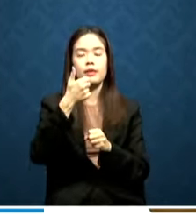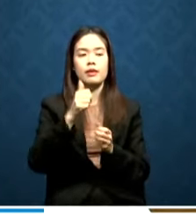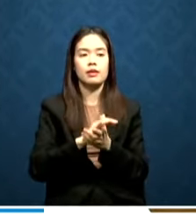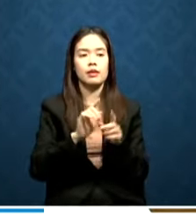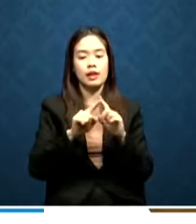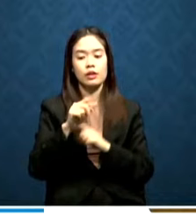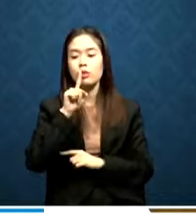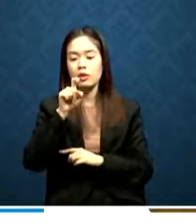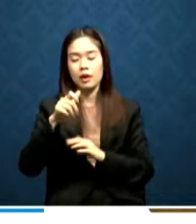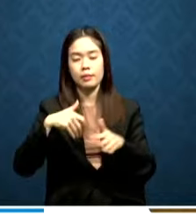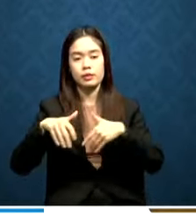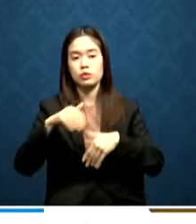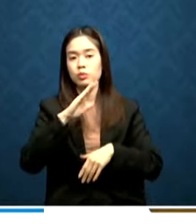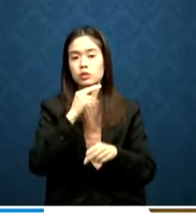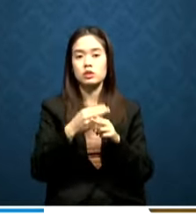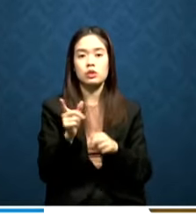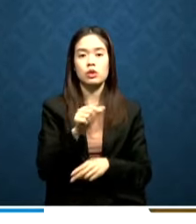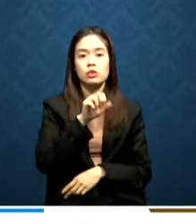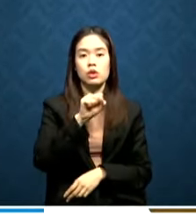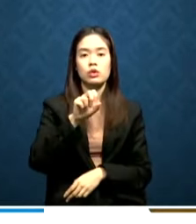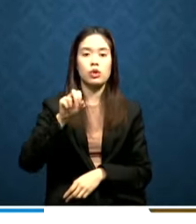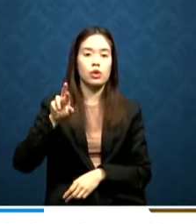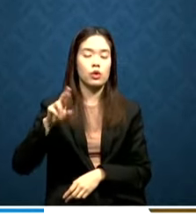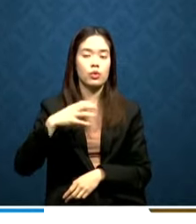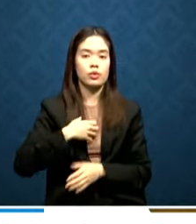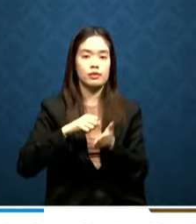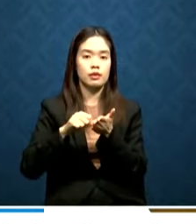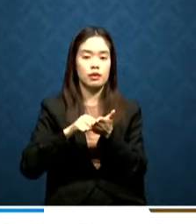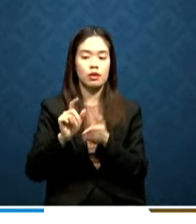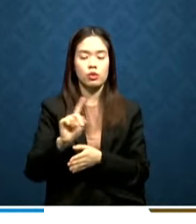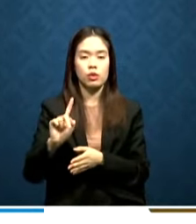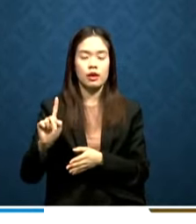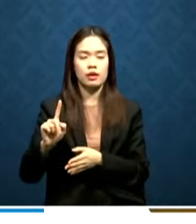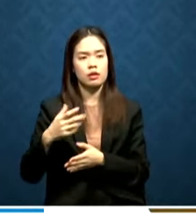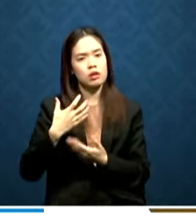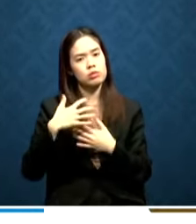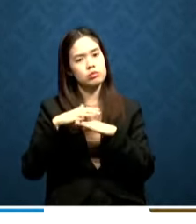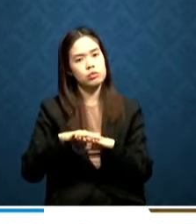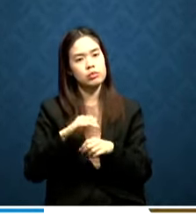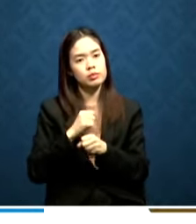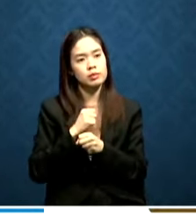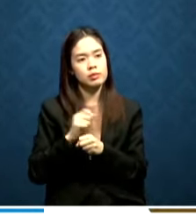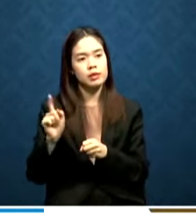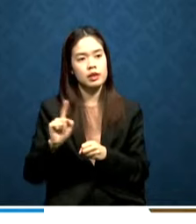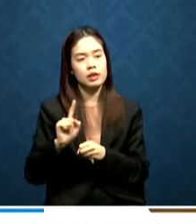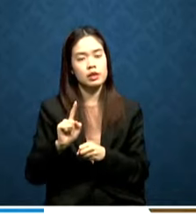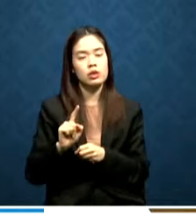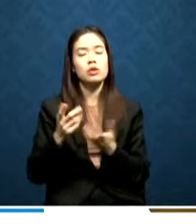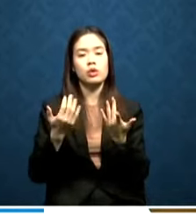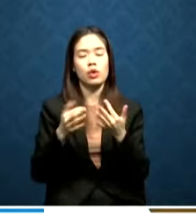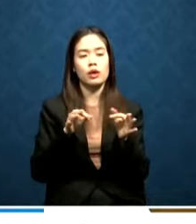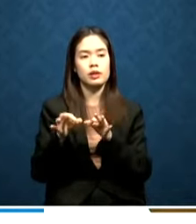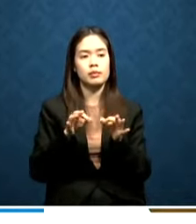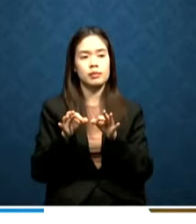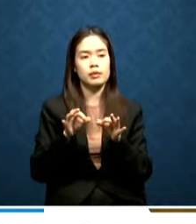องถามประชาชนถ้าเรามีสสรแล้วเราไปคิดเองว่าเราจะแก้ตรงนั้นตรงนู้นตรงนี้แล้วเราจะมีสสรทำไมหลักการต้องไปฟังผมอยู่กับท่